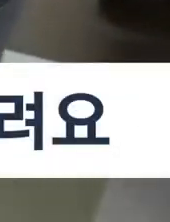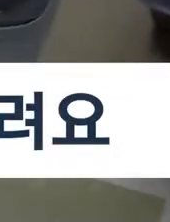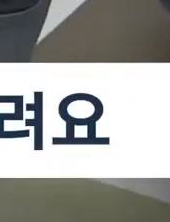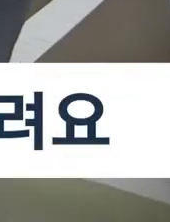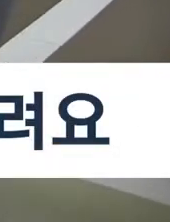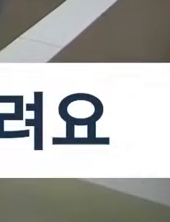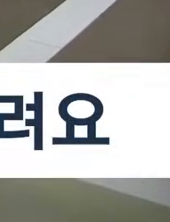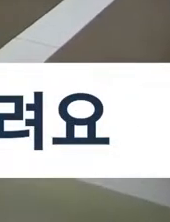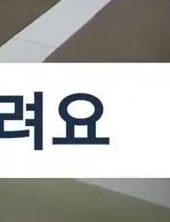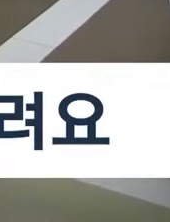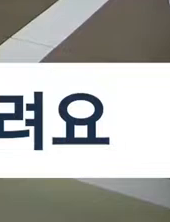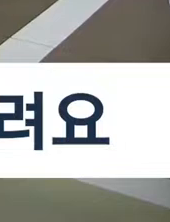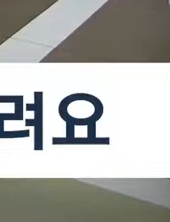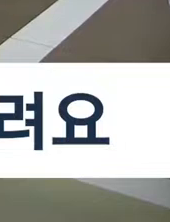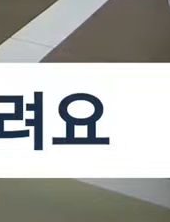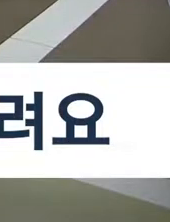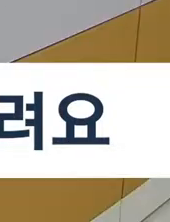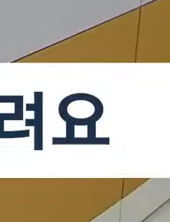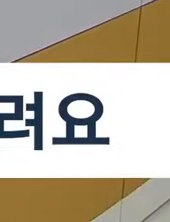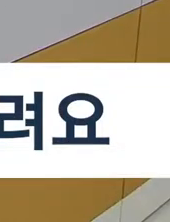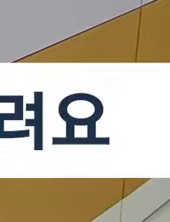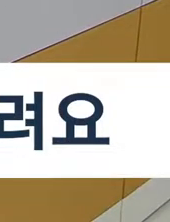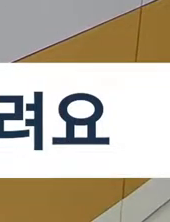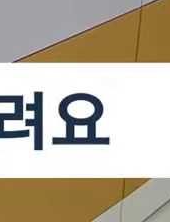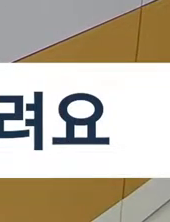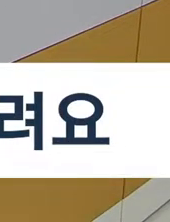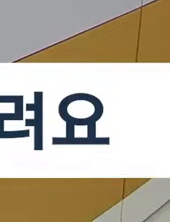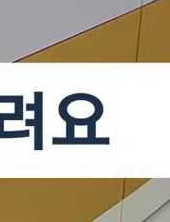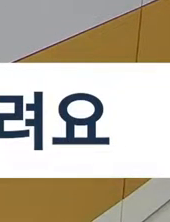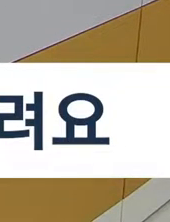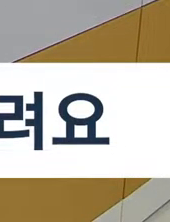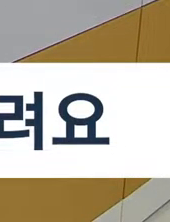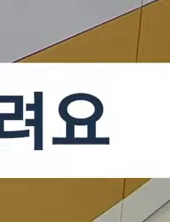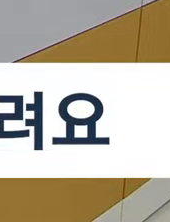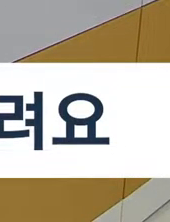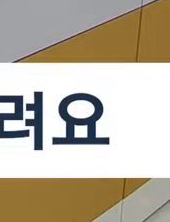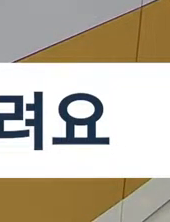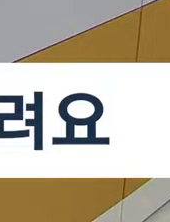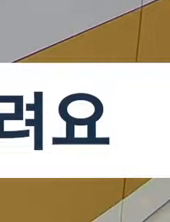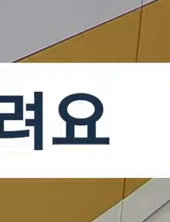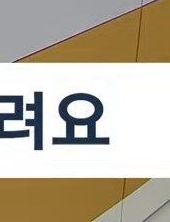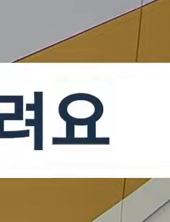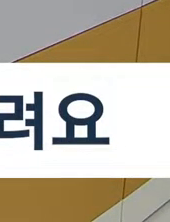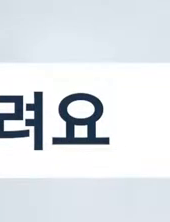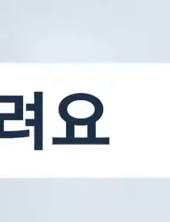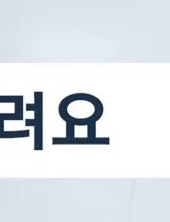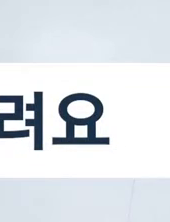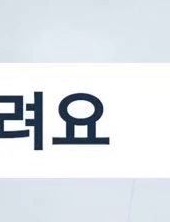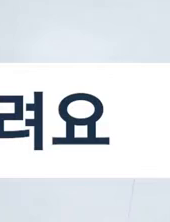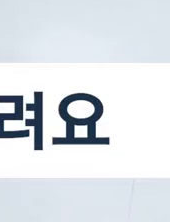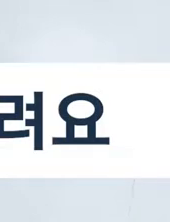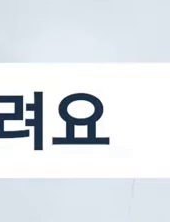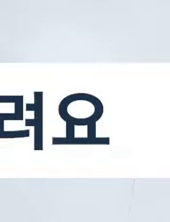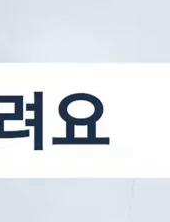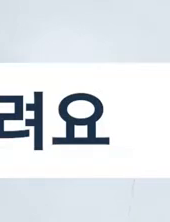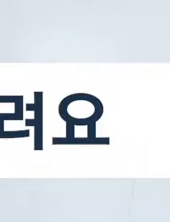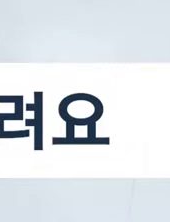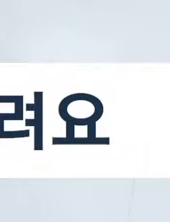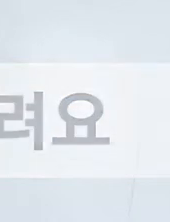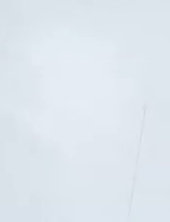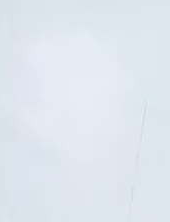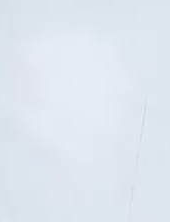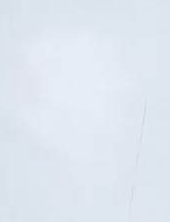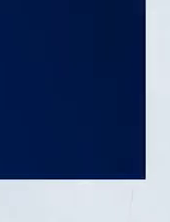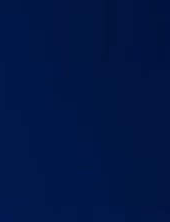강서구에서는 거동이 불편한 구민들을 위해서 원하는 장소까지 직접 배달해주는 재활보조기구 무료 대여 서비스를 운영하고